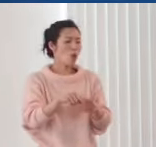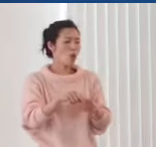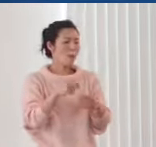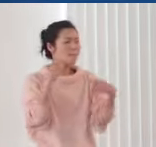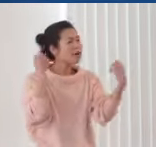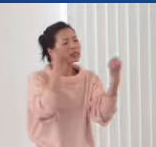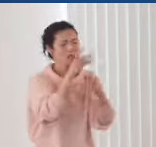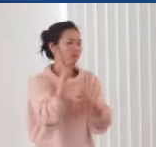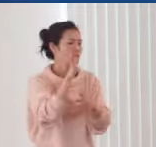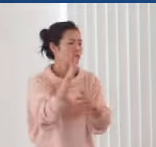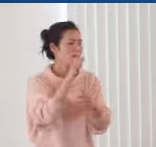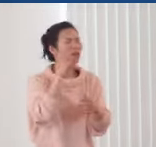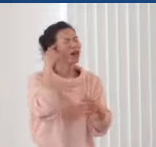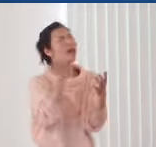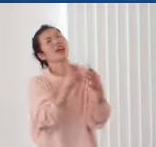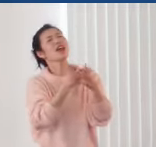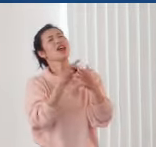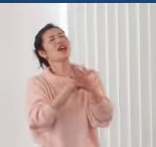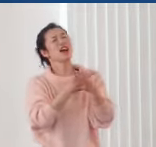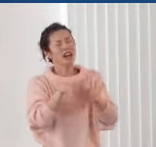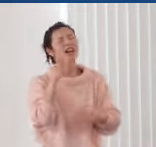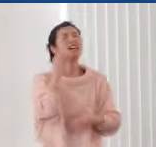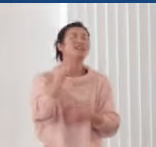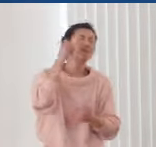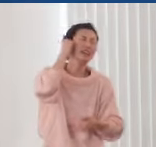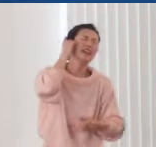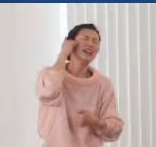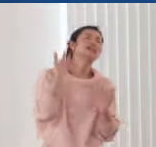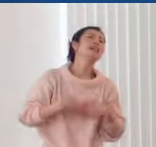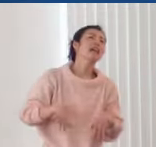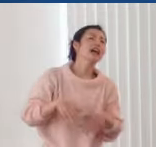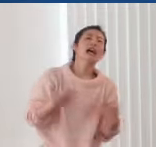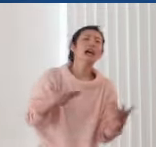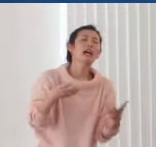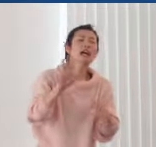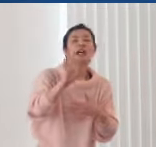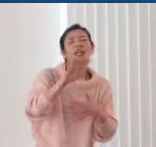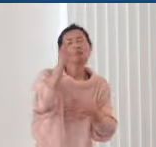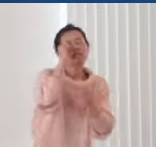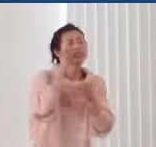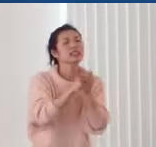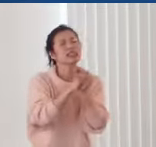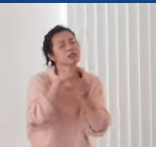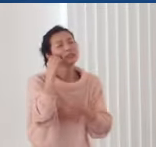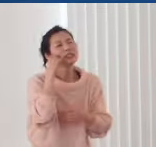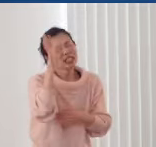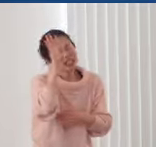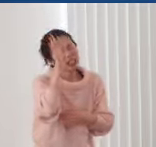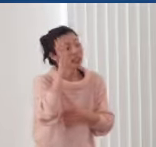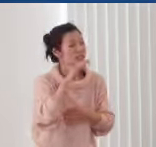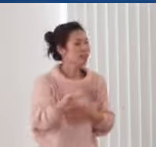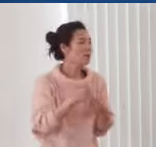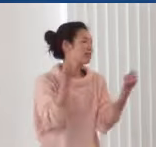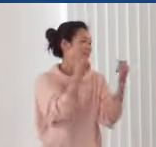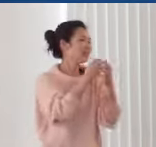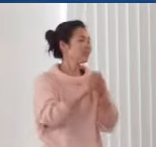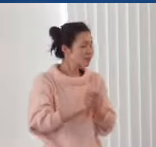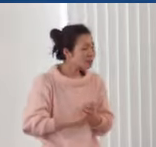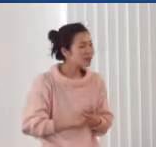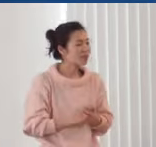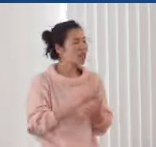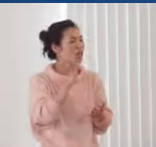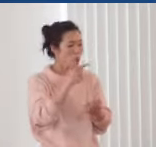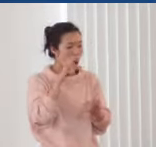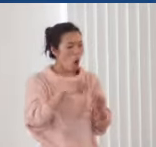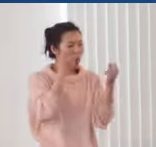ない。あるいはまた自分の知識に能力に限界があって間違える可能性があるんだということを認めた上